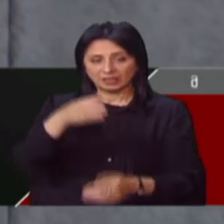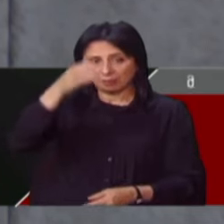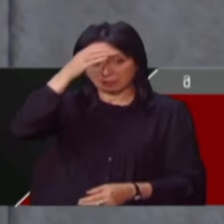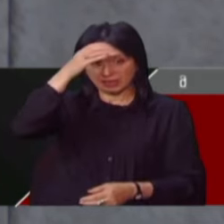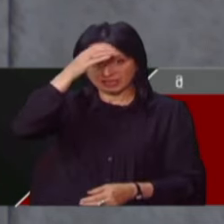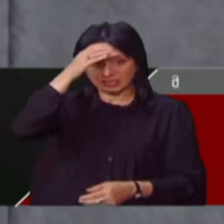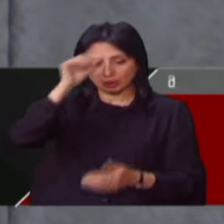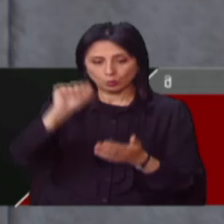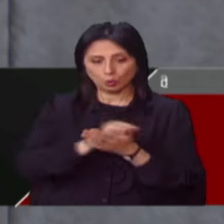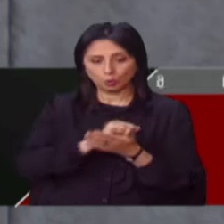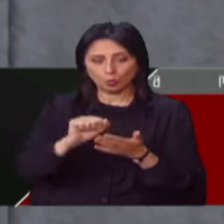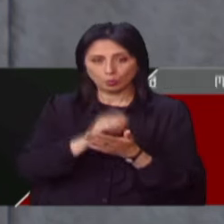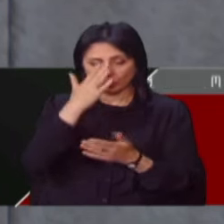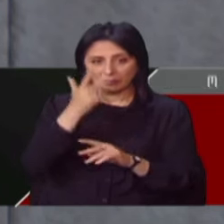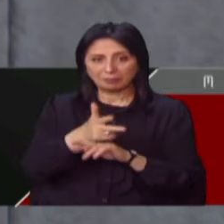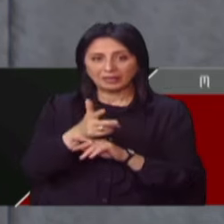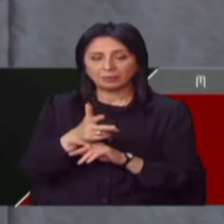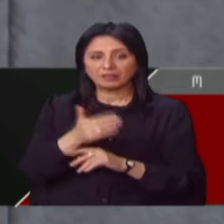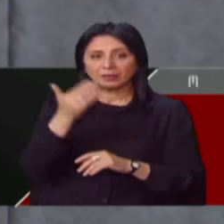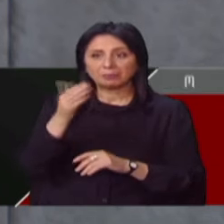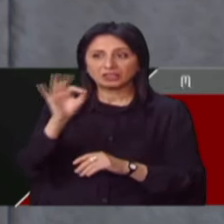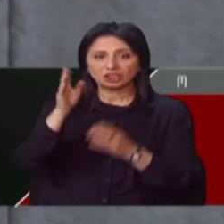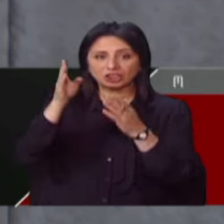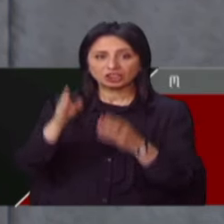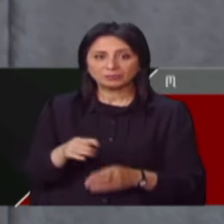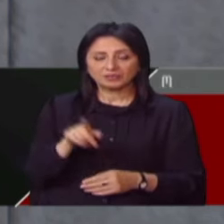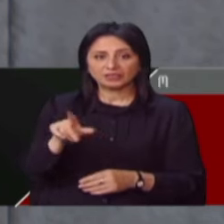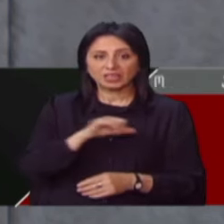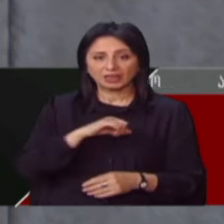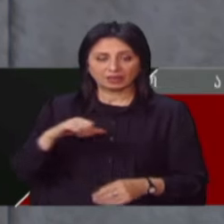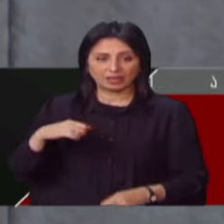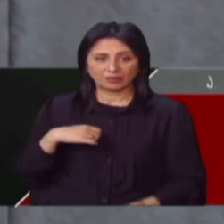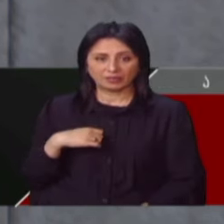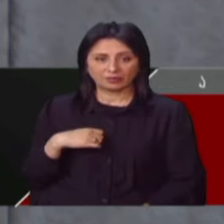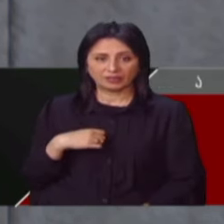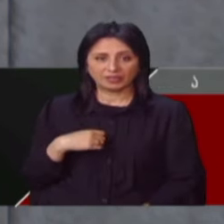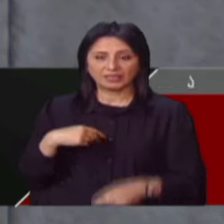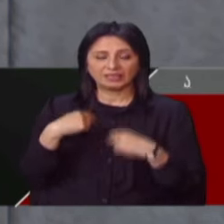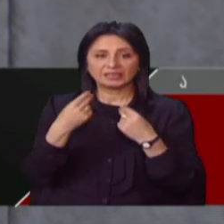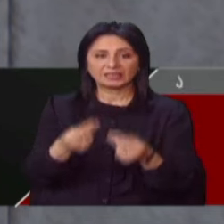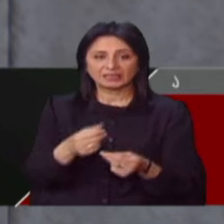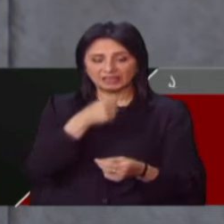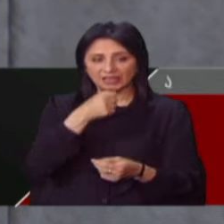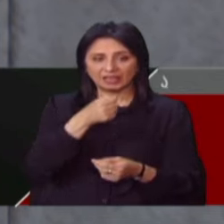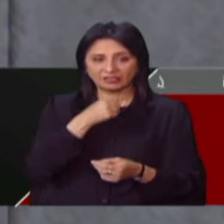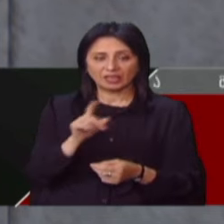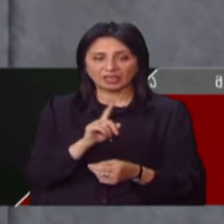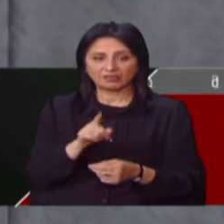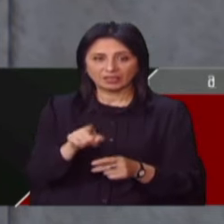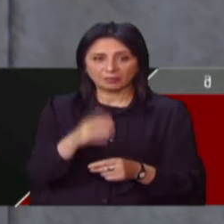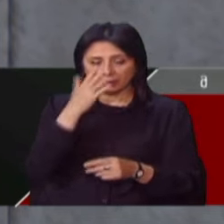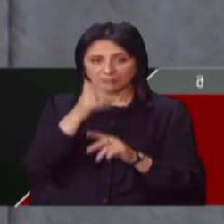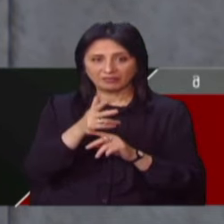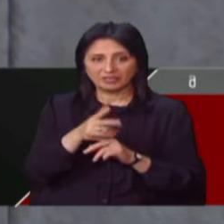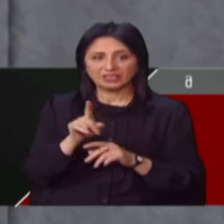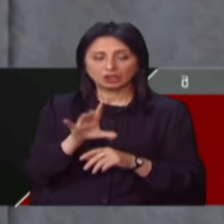მეცნიერულ დოკუმენტური ფილმი მის შესახებ, სადაც ის თავად იძლევა ინტერვიუს, რაც ამ ფილმის,